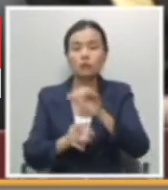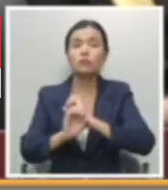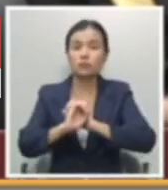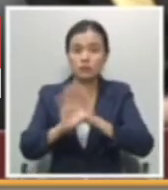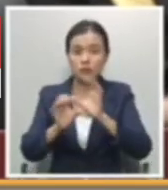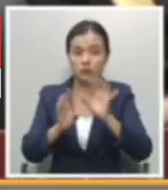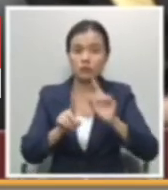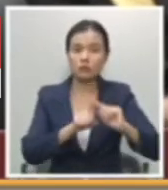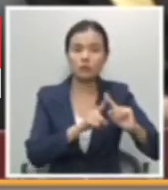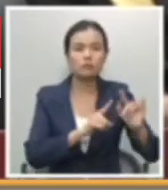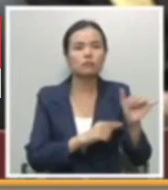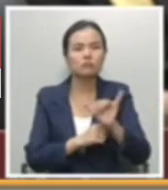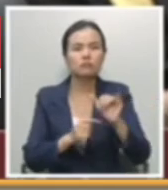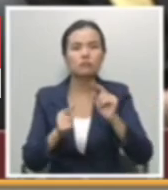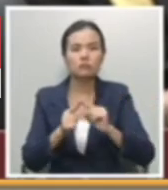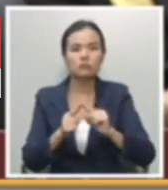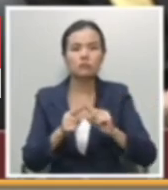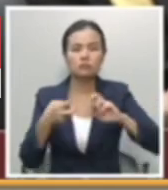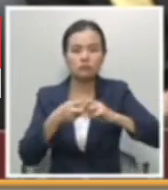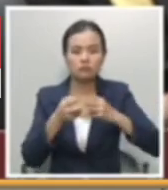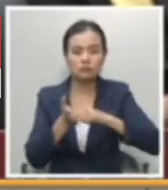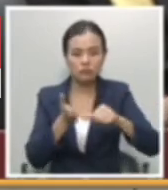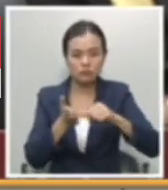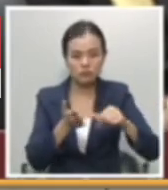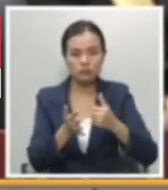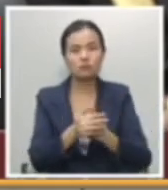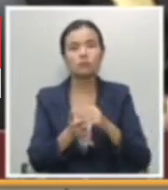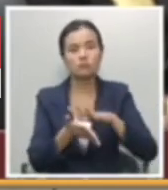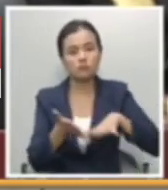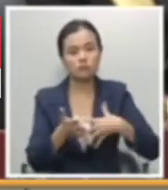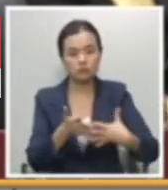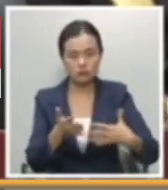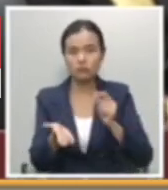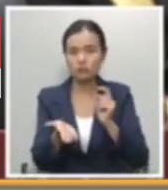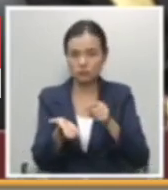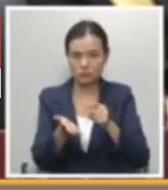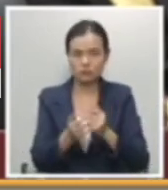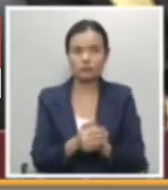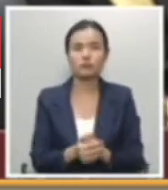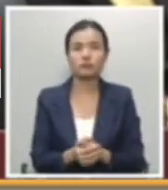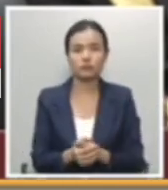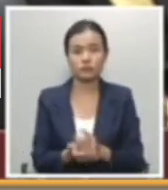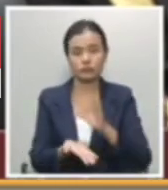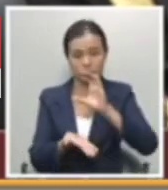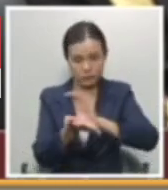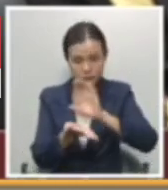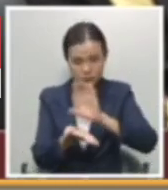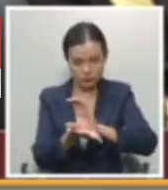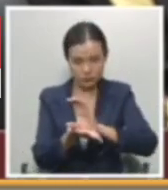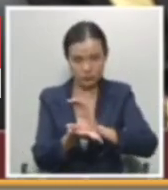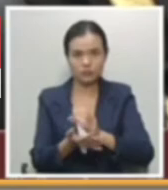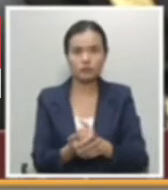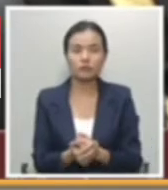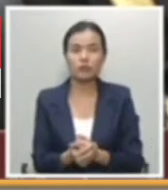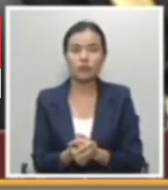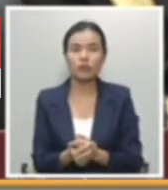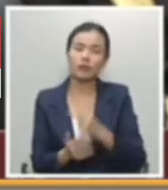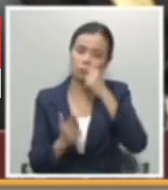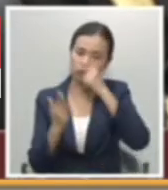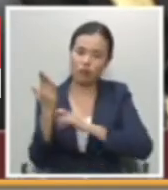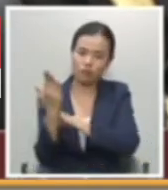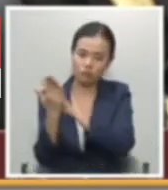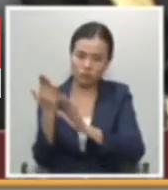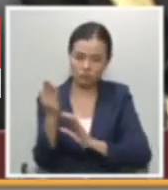ที่จะรับมือกับการแก้ปัญหาเหล่านี้ท่านประธานครับงบประมาณของประเทศเป็นเรื่อง